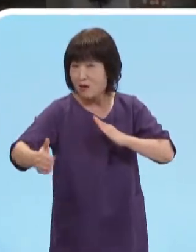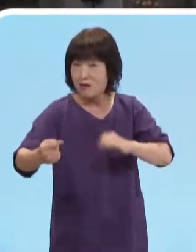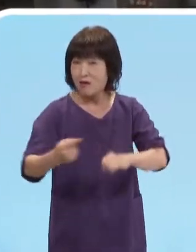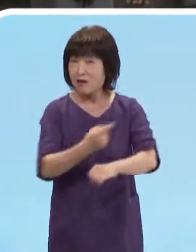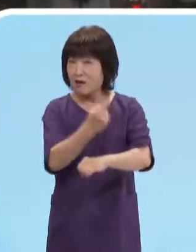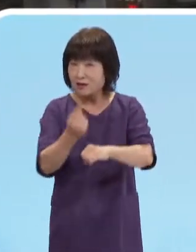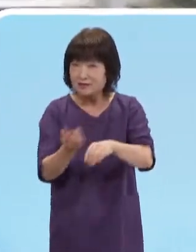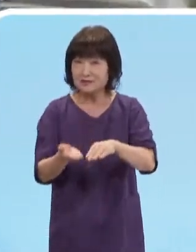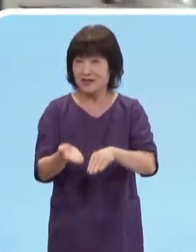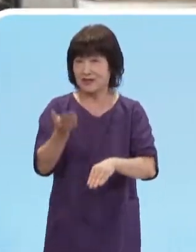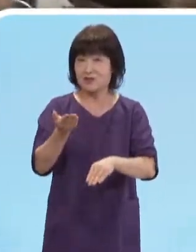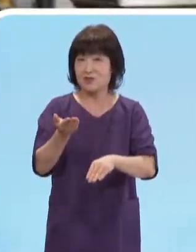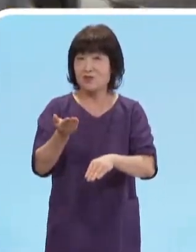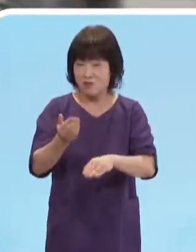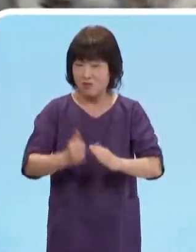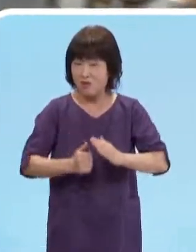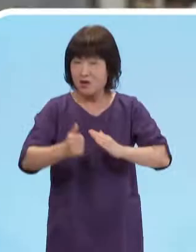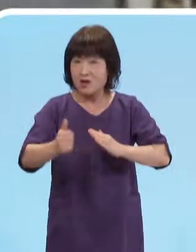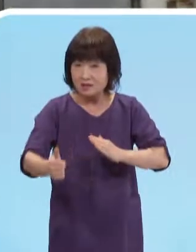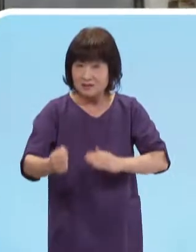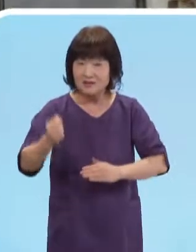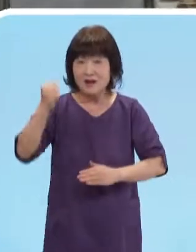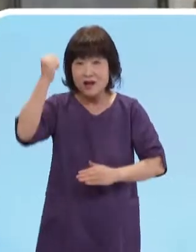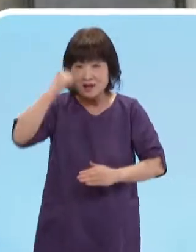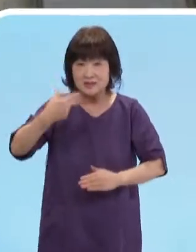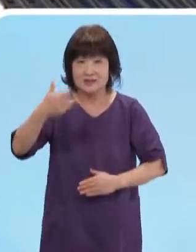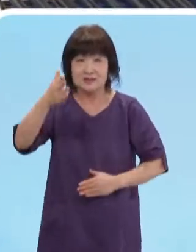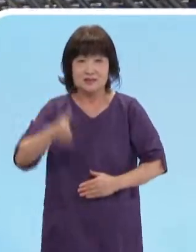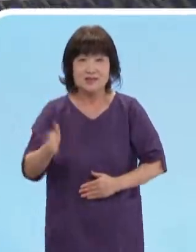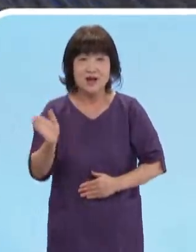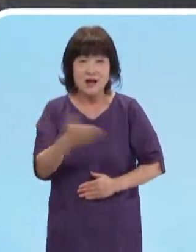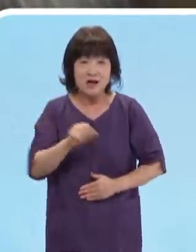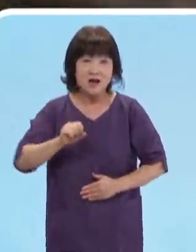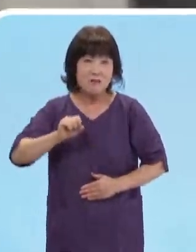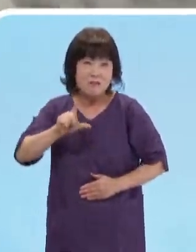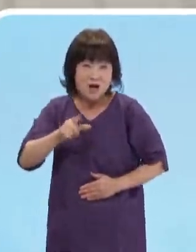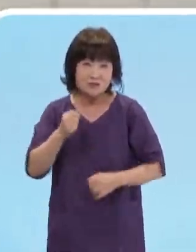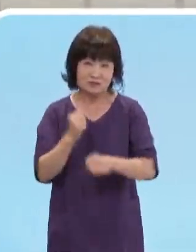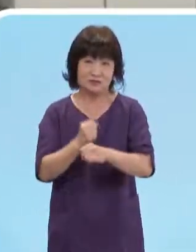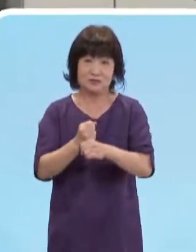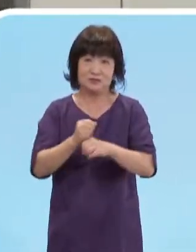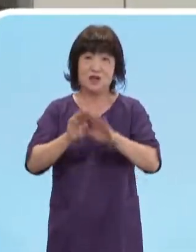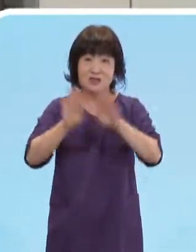勤、毎朝7時半から2人でパン作りを始めます。